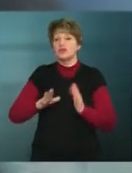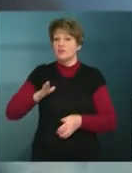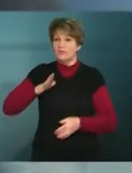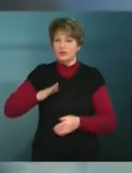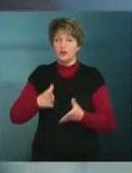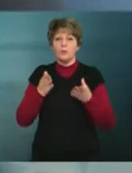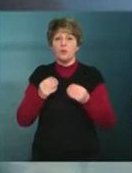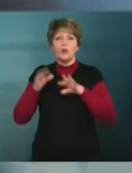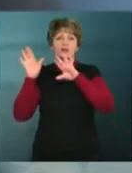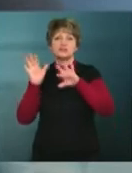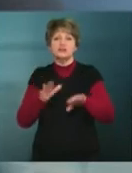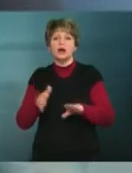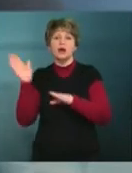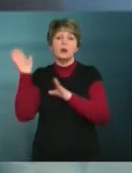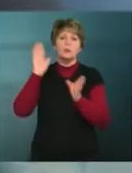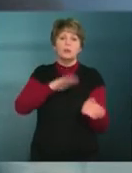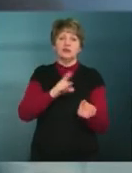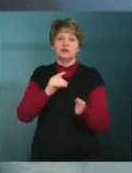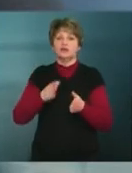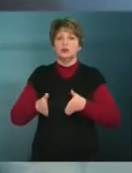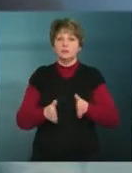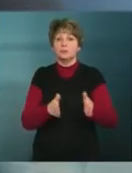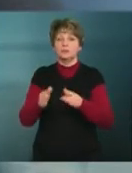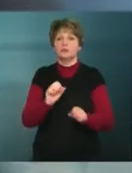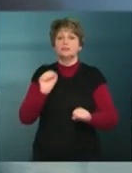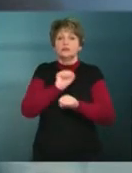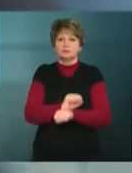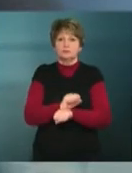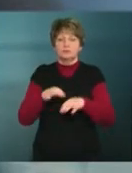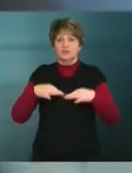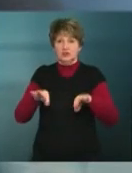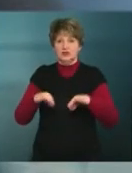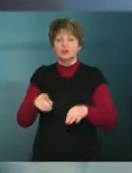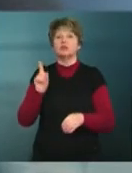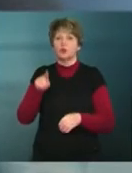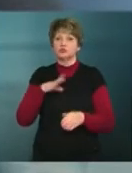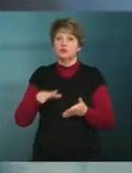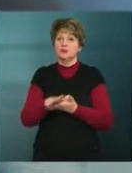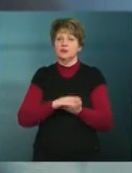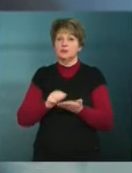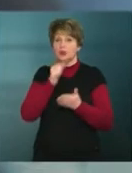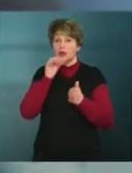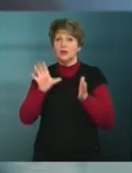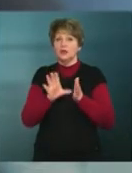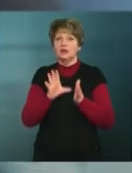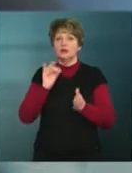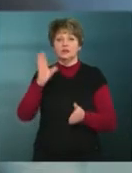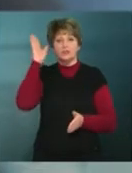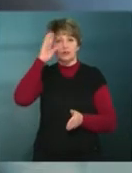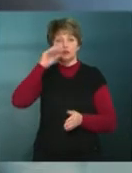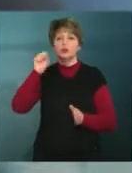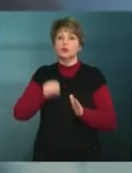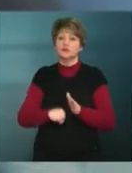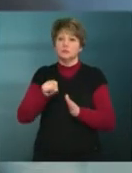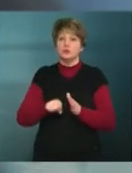мокрого снігу, падали на автошляхи, перекриваючи автомобільний рух. Також були пошкоджені електромережі та водонапірні станції.